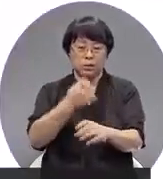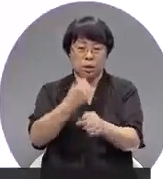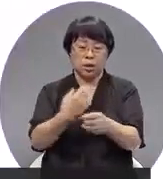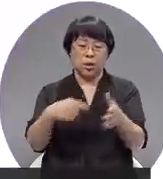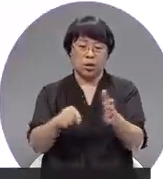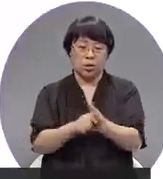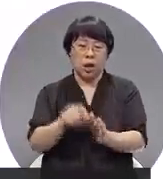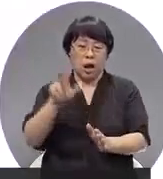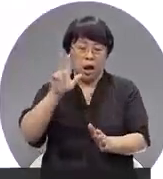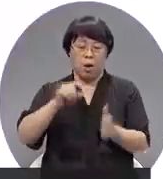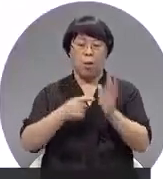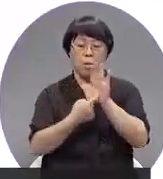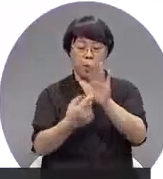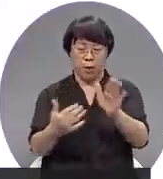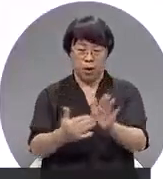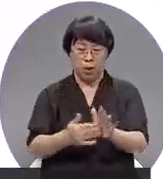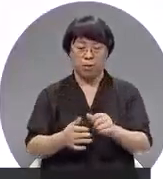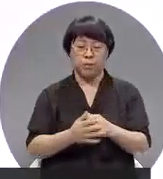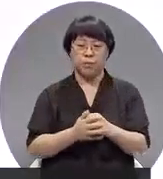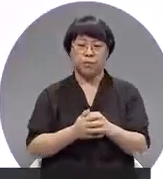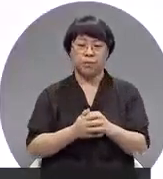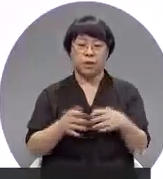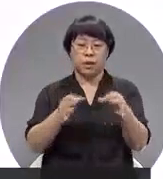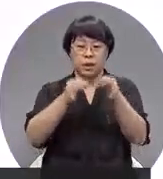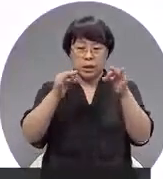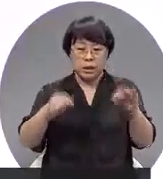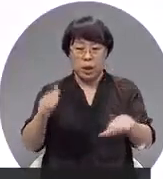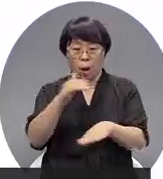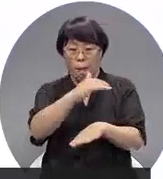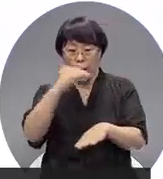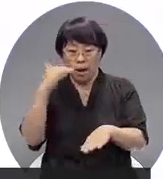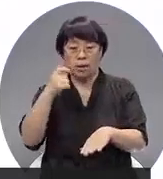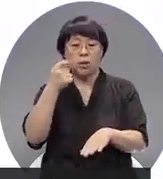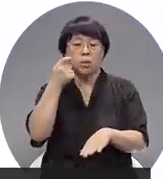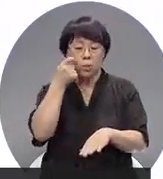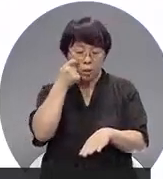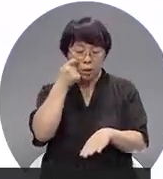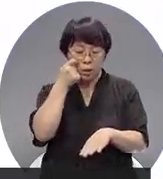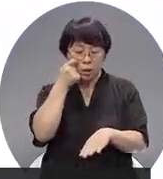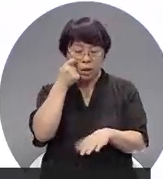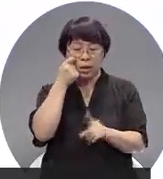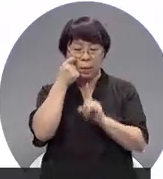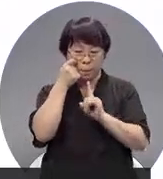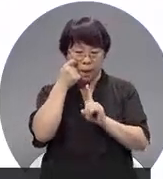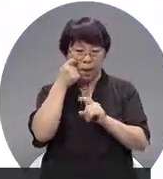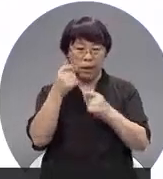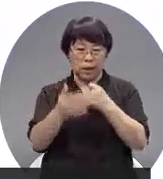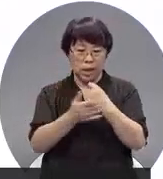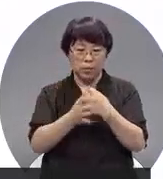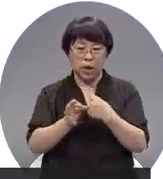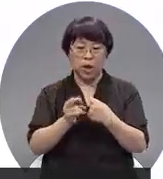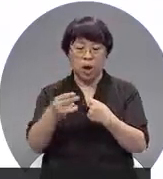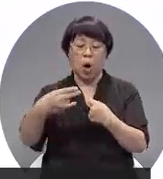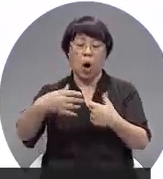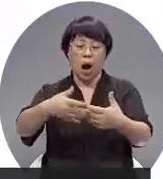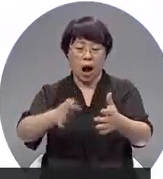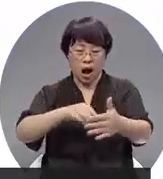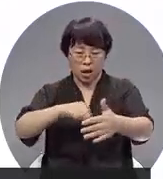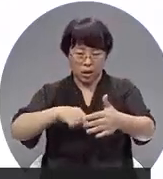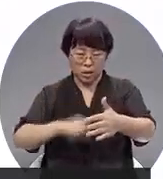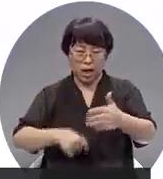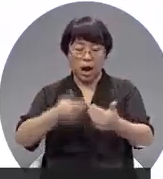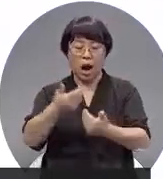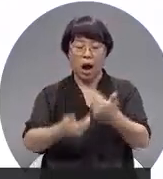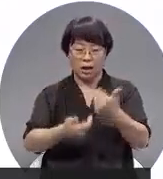밝혔습니다 그동안 정상적이지 못했다는 반증이다 보니까 우선 여당 내에서 에 같은